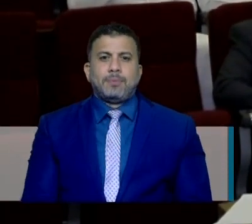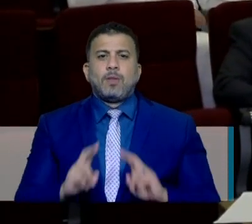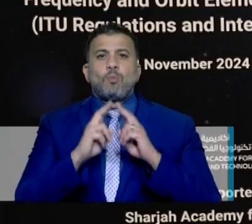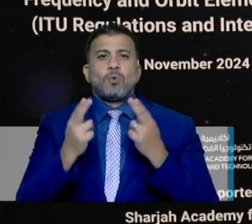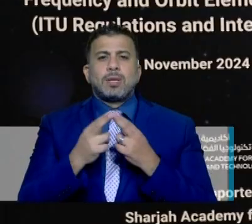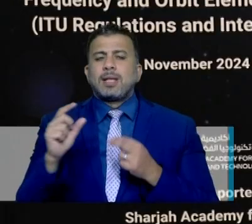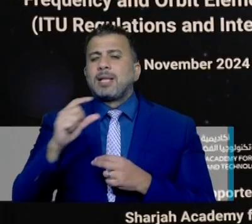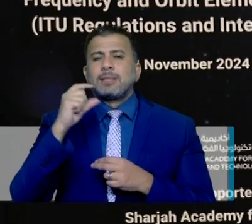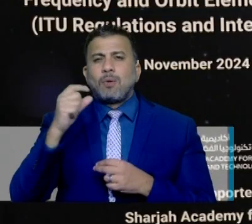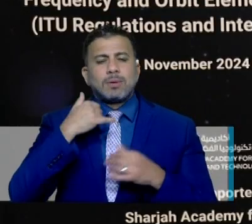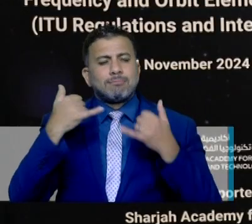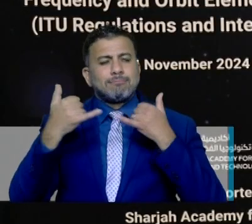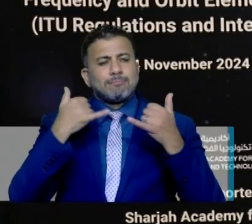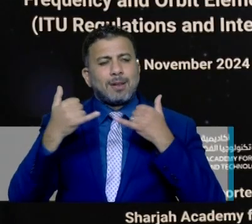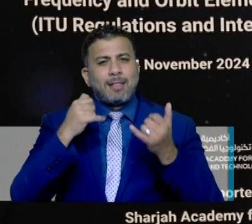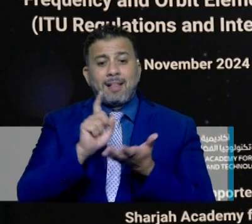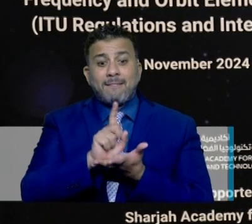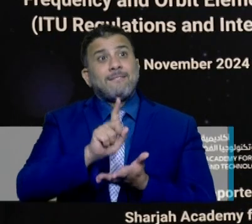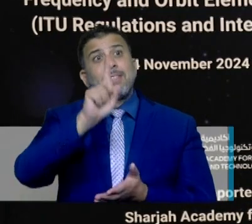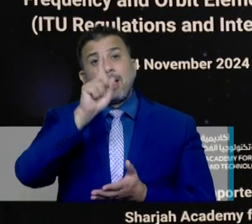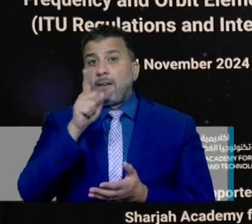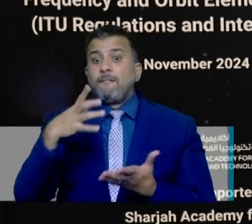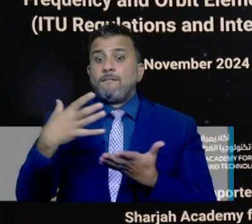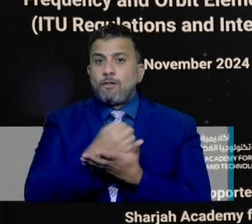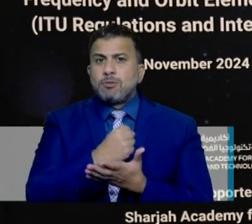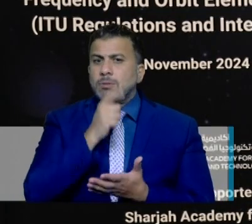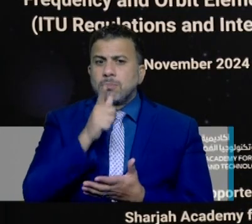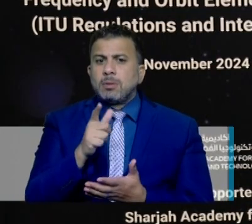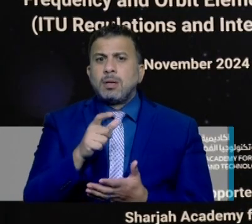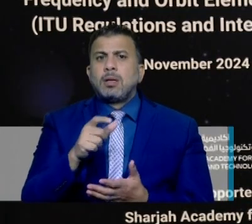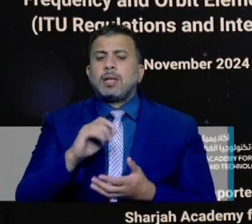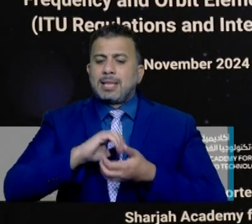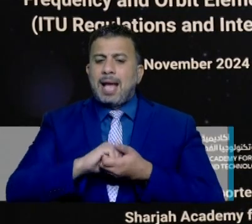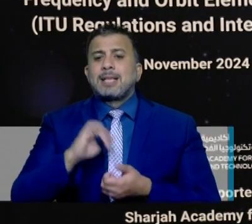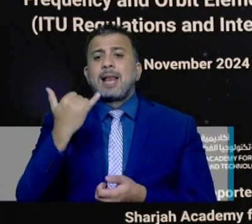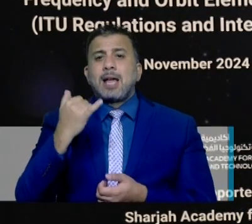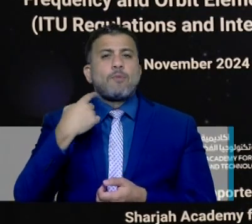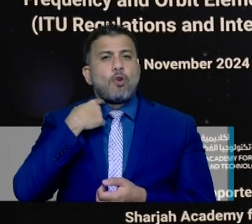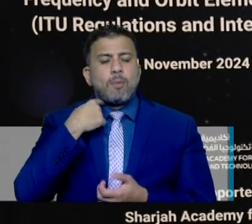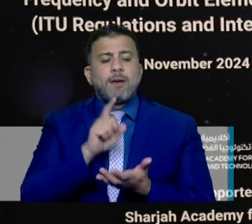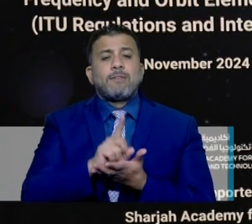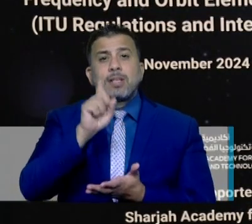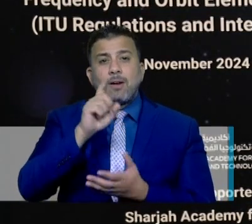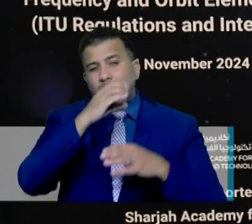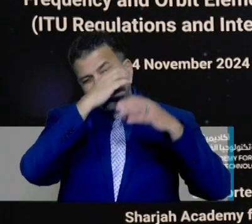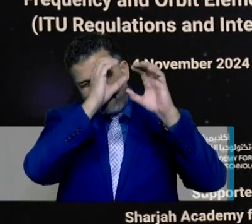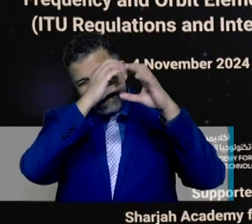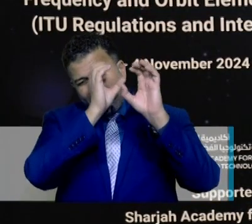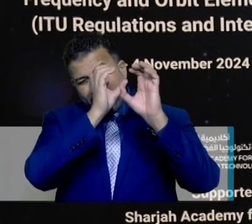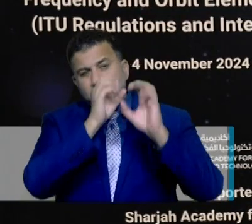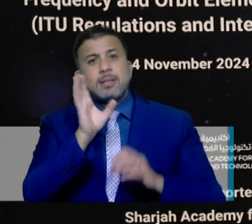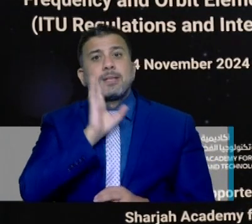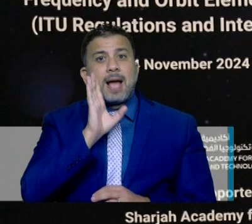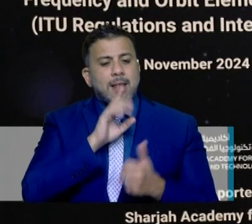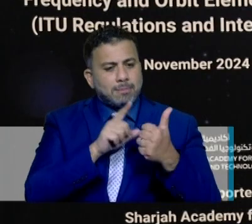الدولي لتطورات الاتصالات الفضائيه هو فرصه لابراز دور الاتحاد العربي لعلوم الفضاء والفلك في تعزيز